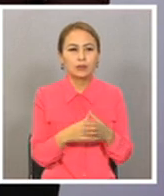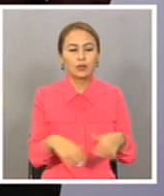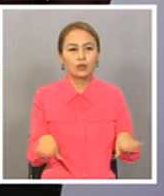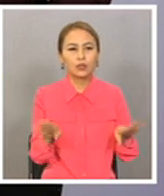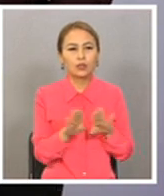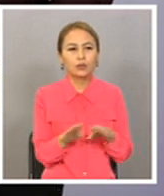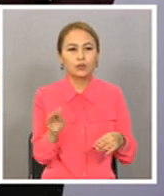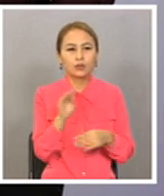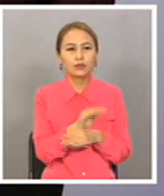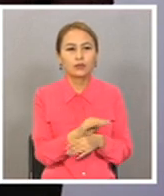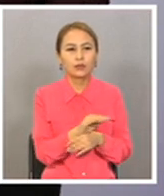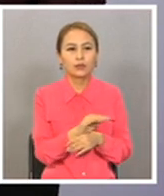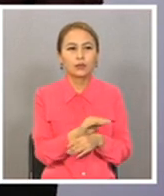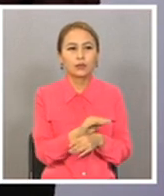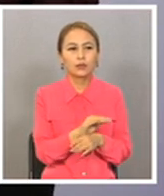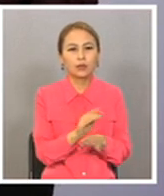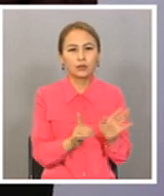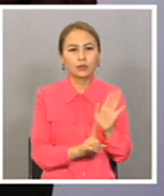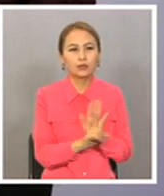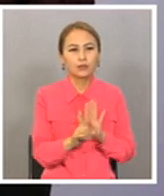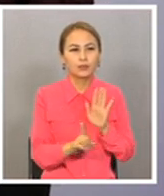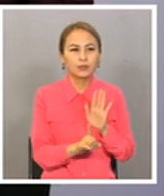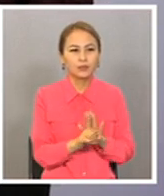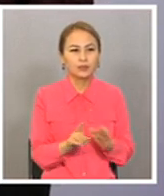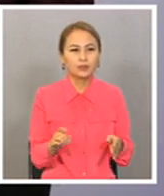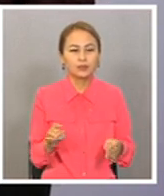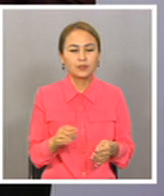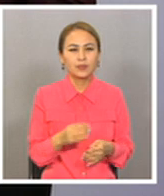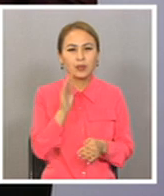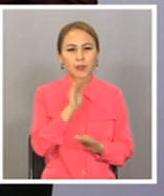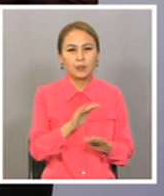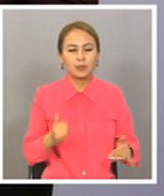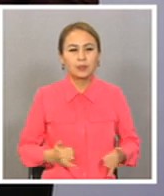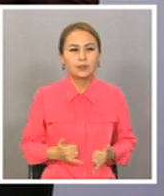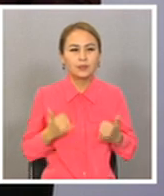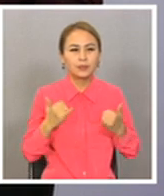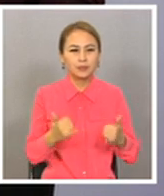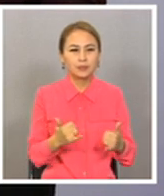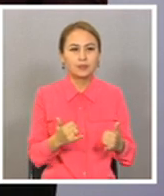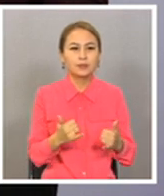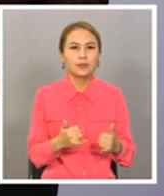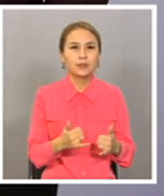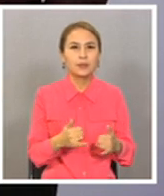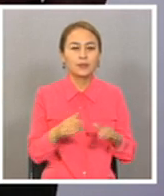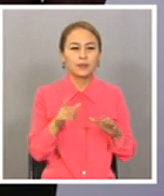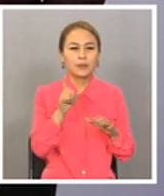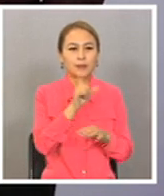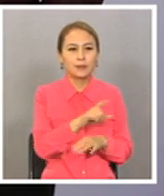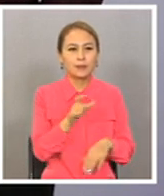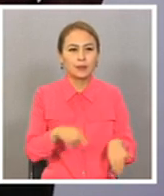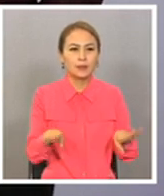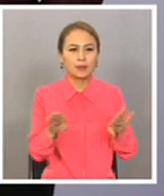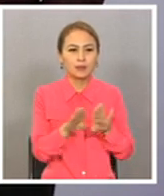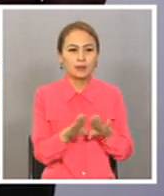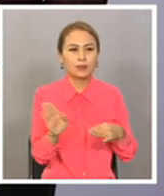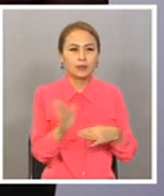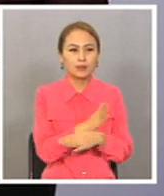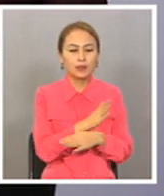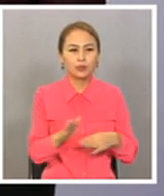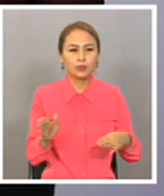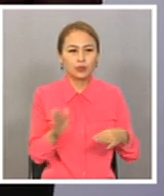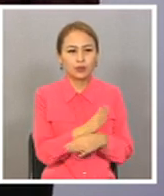егіншілікпен айналысады. Екінші, балаға кішіпейілділік пен тәкәппарлықты ажыратуға